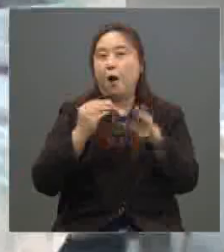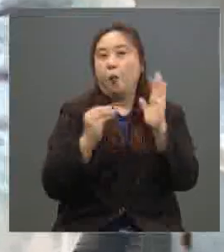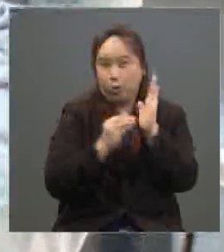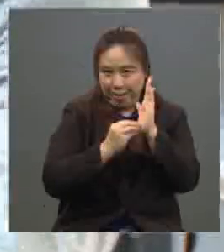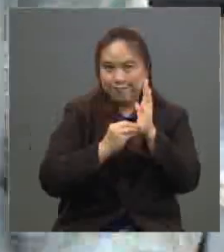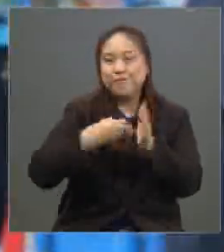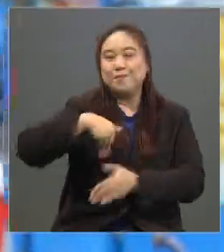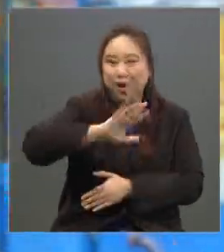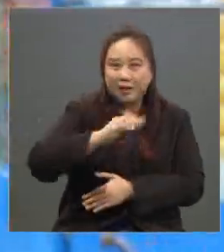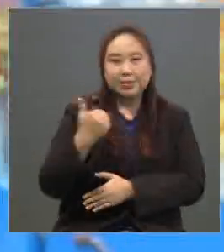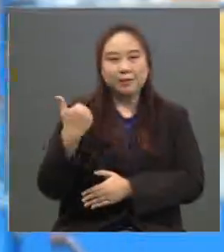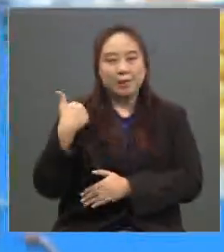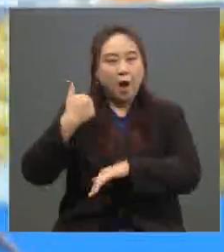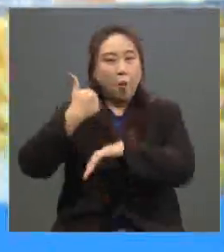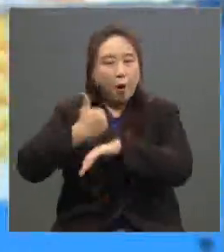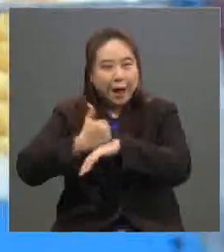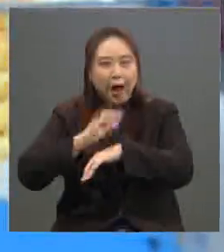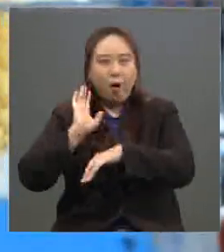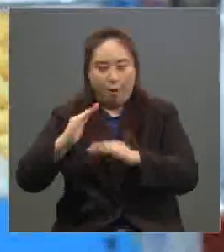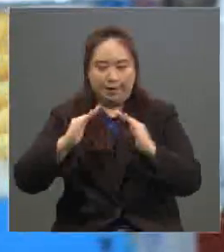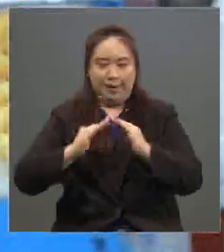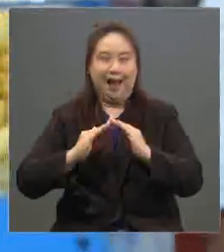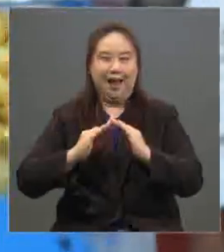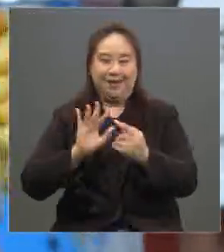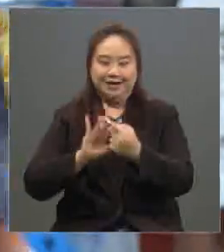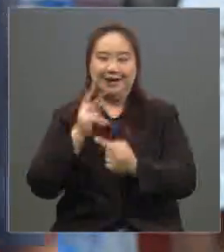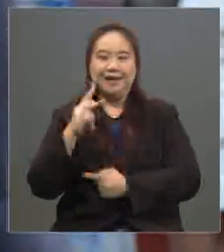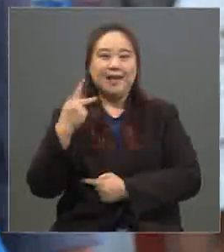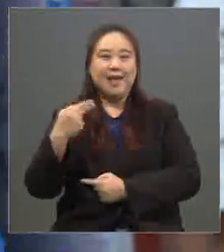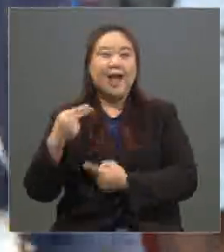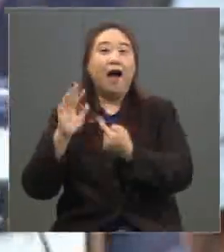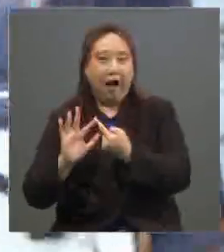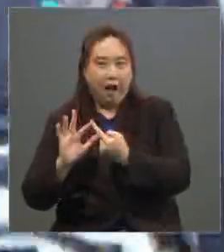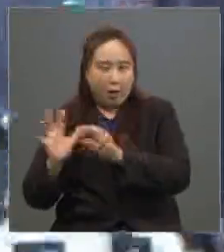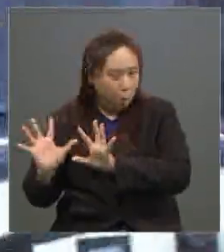นะครับแล้วก็จะมีผู้ว่าการเคหะแห่งชาติลงพื้นที่ไปด้วยด้วยกันครับ